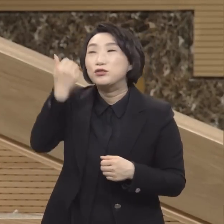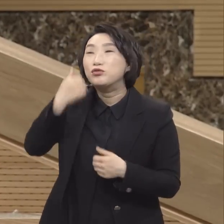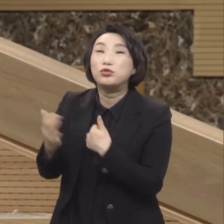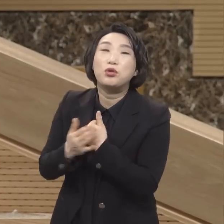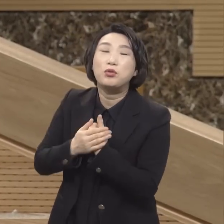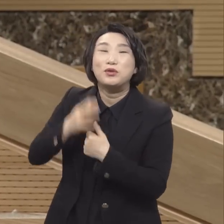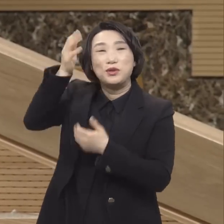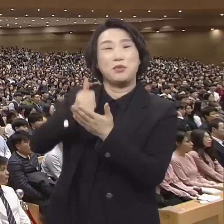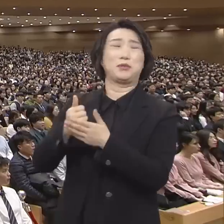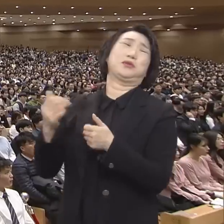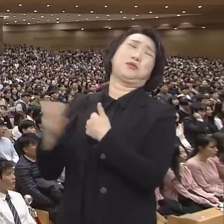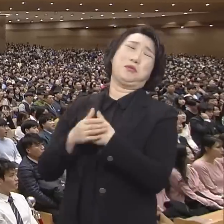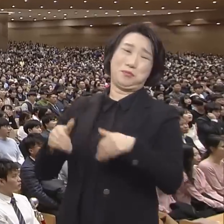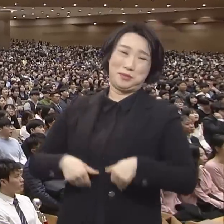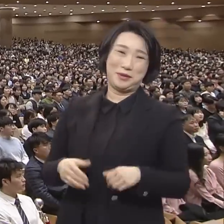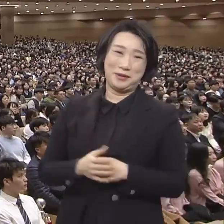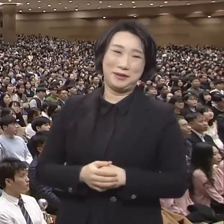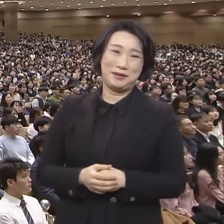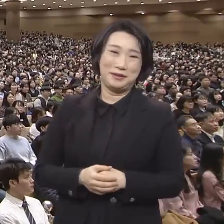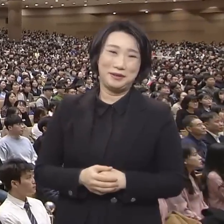성령이 고쳐준다, 이 말이요.